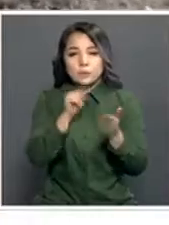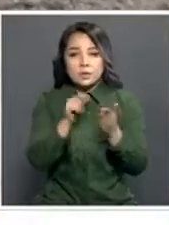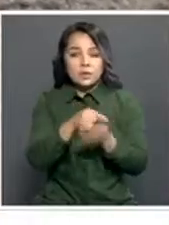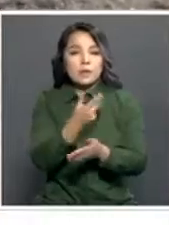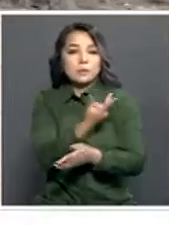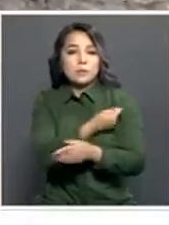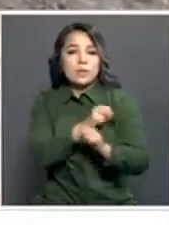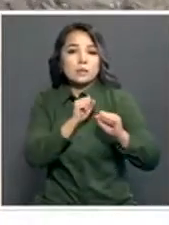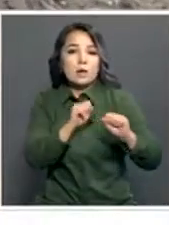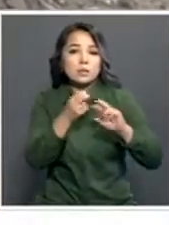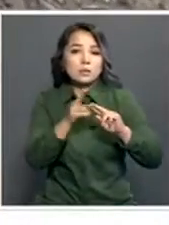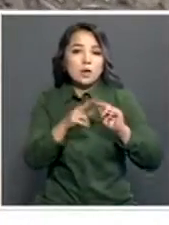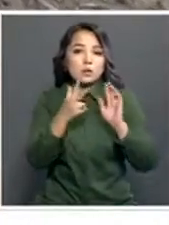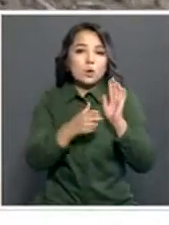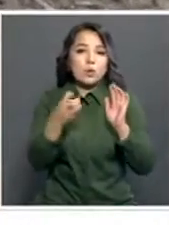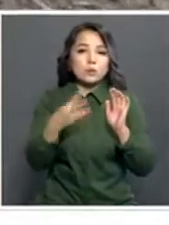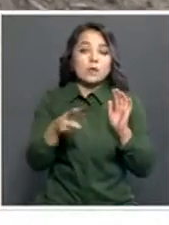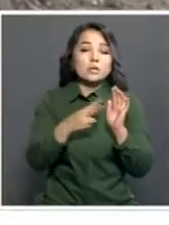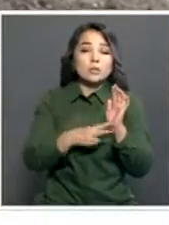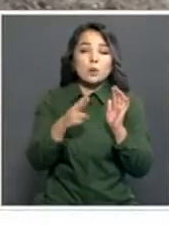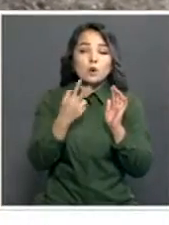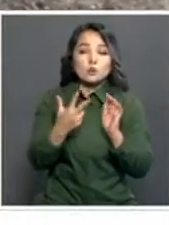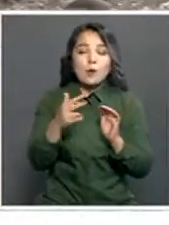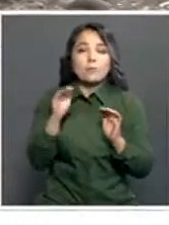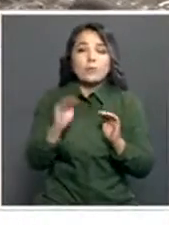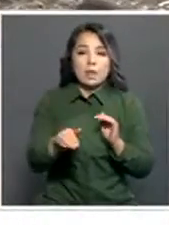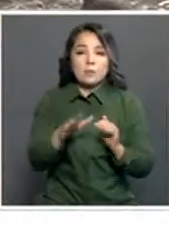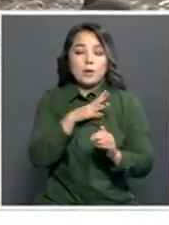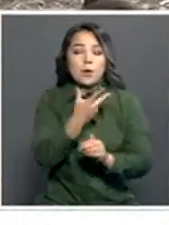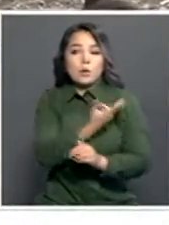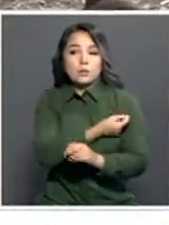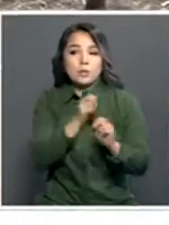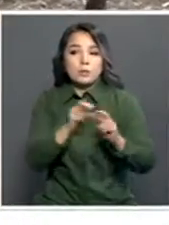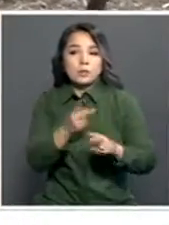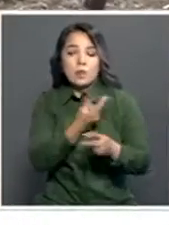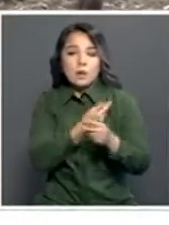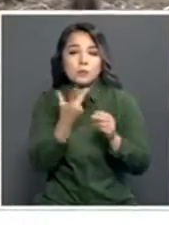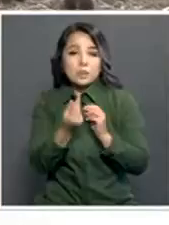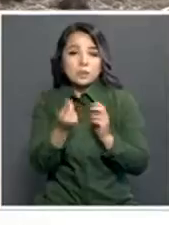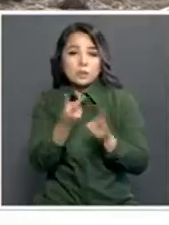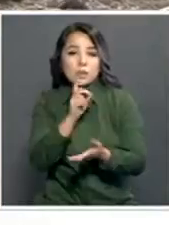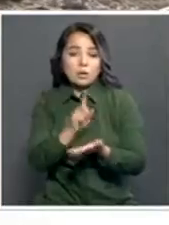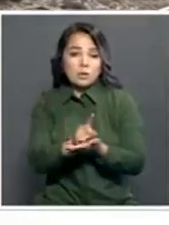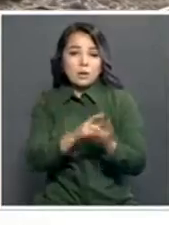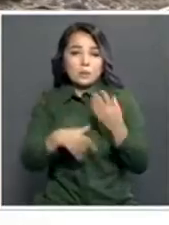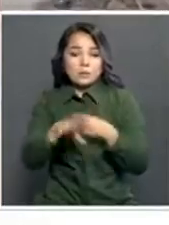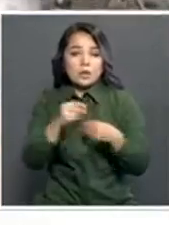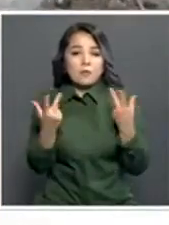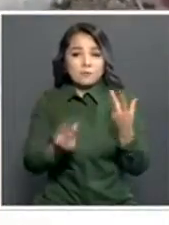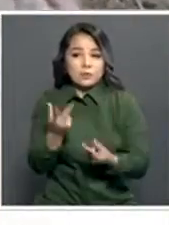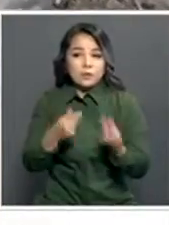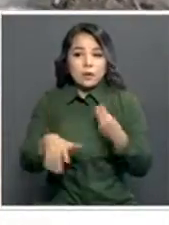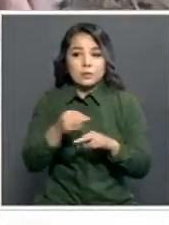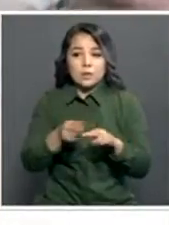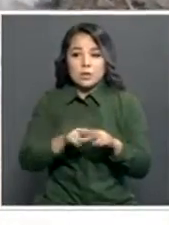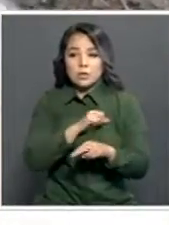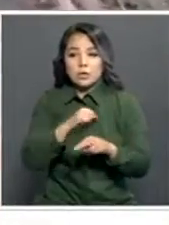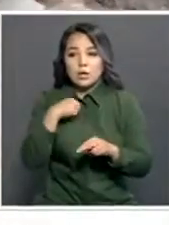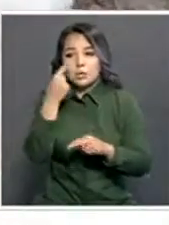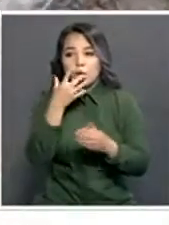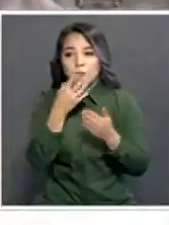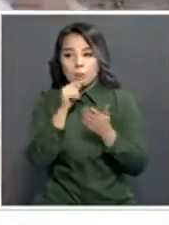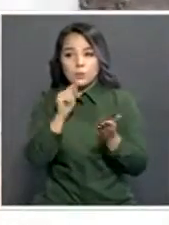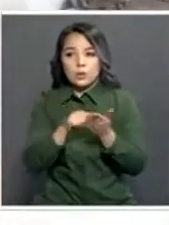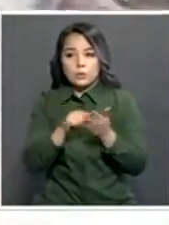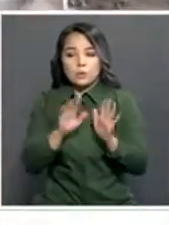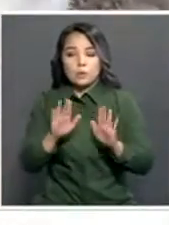үшін 873 мың отандық препарат бөлінді. Вакцинациялау кешіктірілмей жүргізіледі. Мамандардың айтуынша қырылған тек жеке үйлердегі құстар,